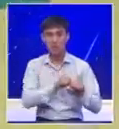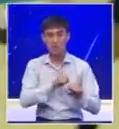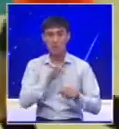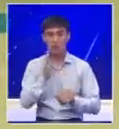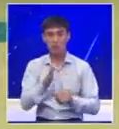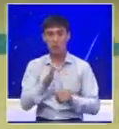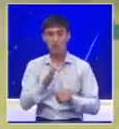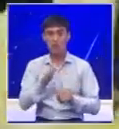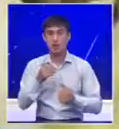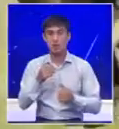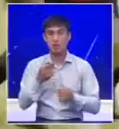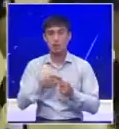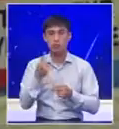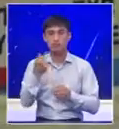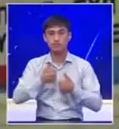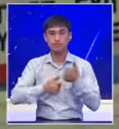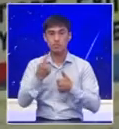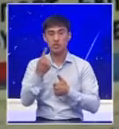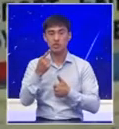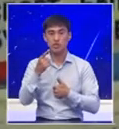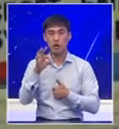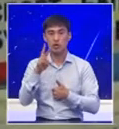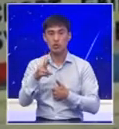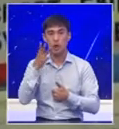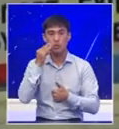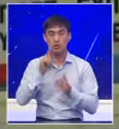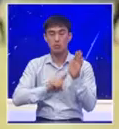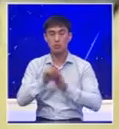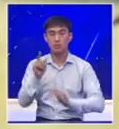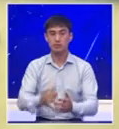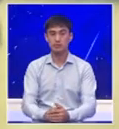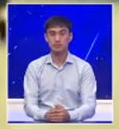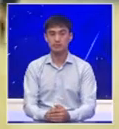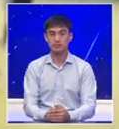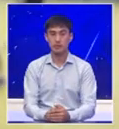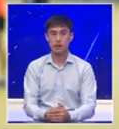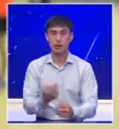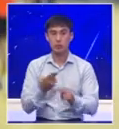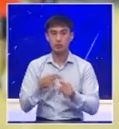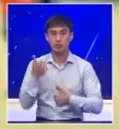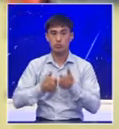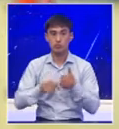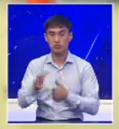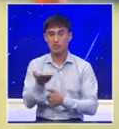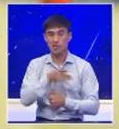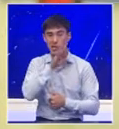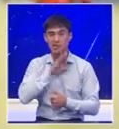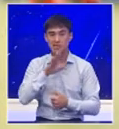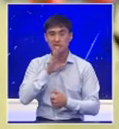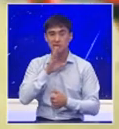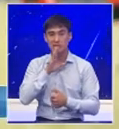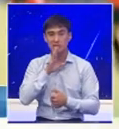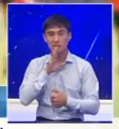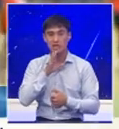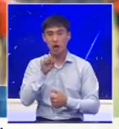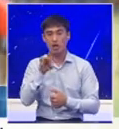Беделді құрлықтық біріншілік бірінші қазанда Алматыда басталады. Аталған додадағы біздің қыздарымыз Алатау Арулары командасы